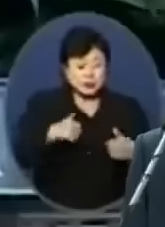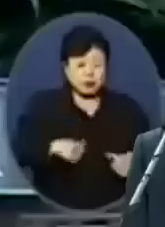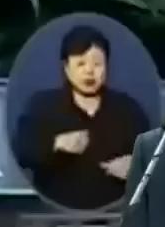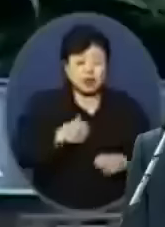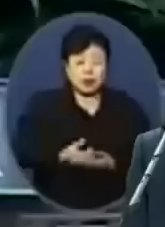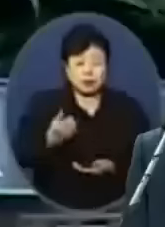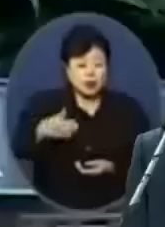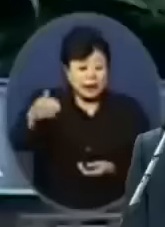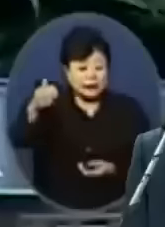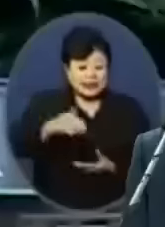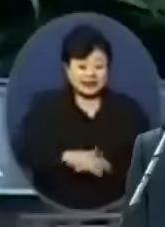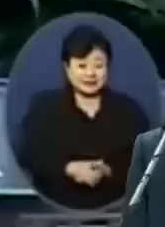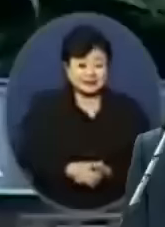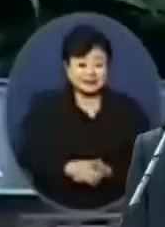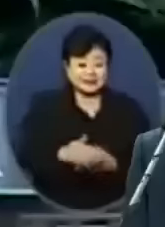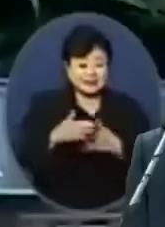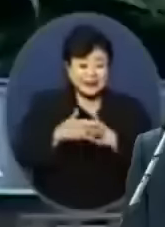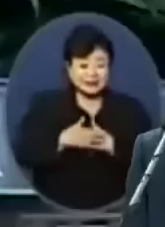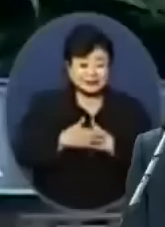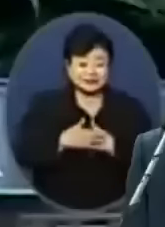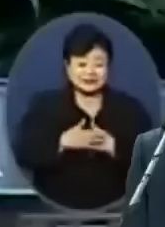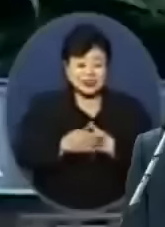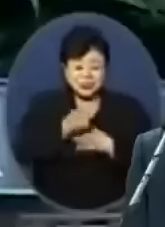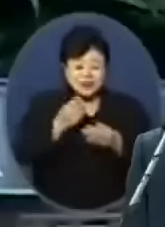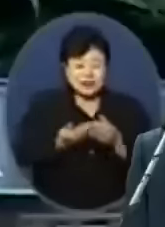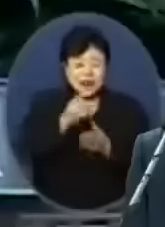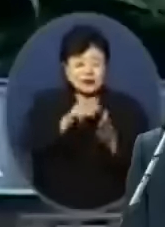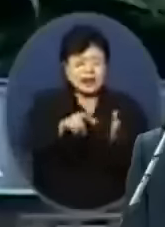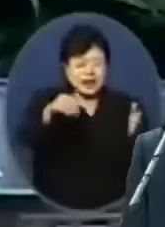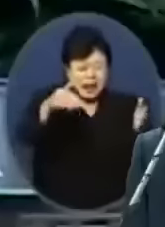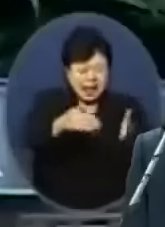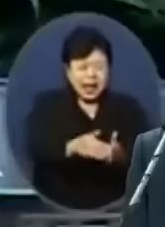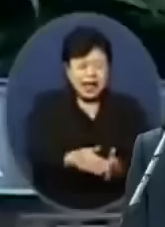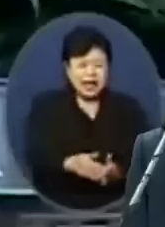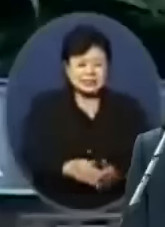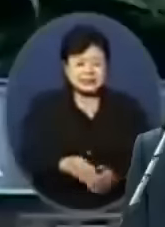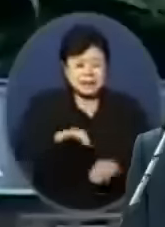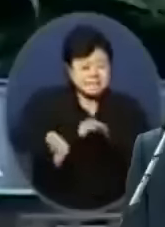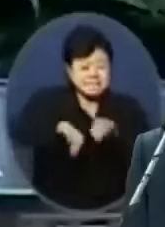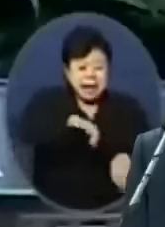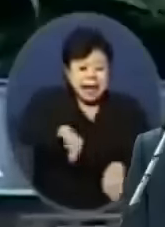데로 옮겨가는 것입니다. 나는 물이 나올 때까지 끝까지 팝니다.